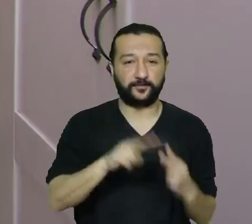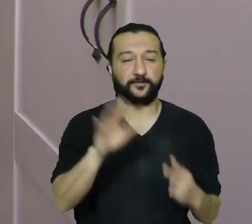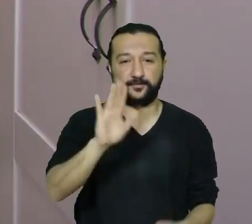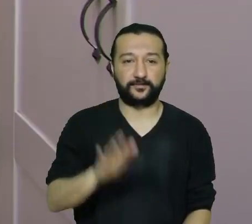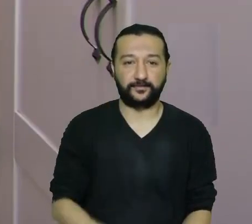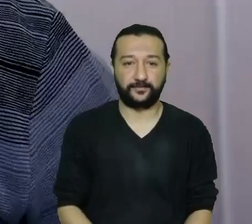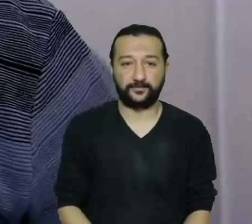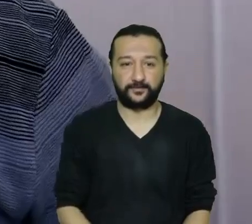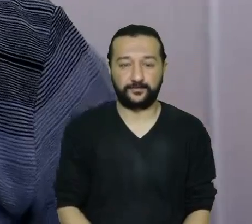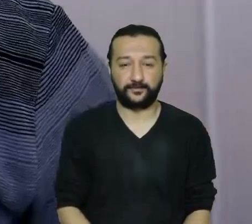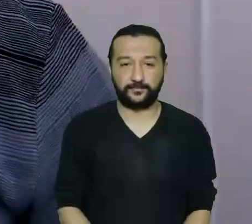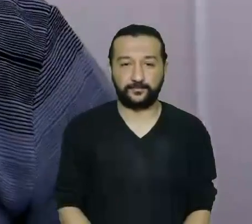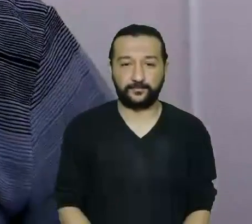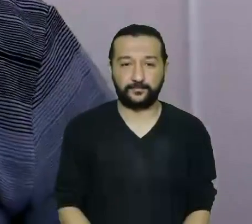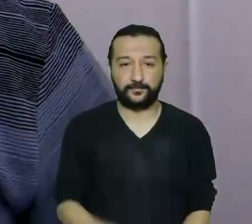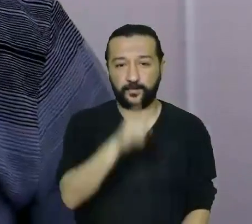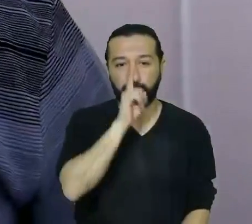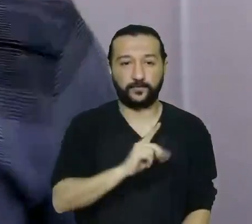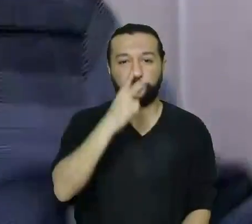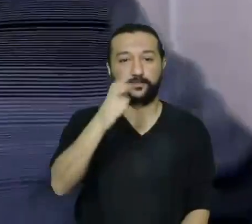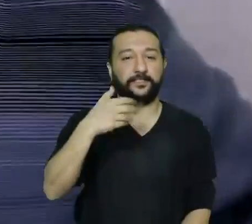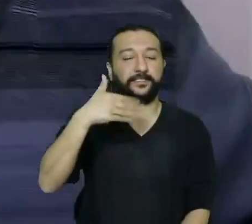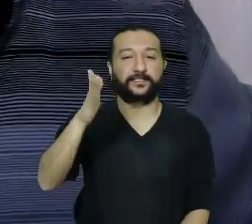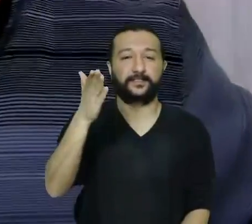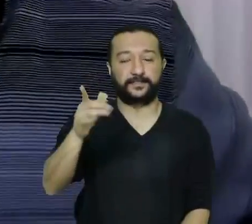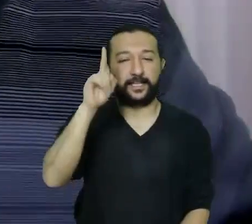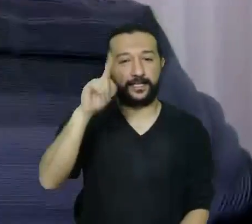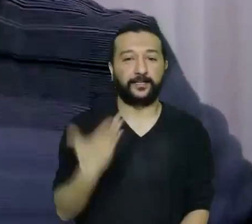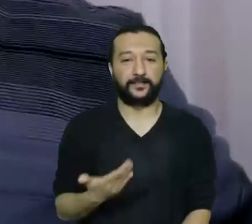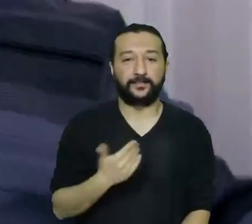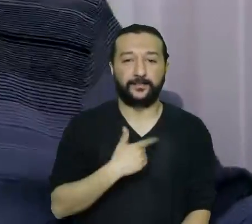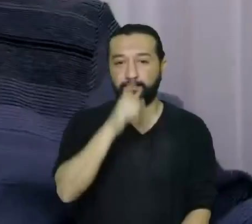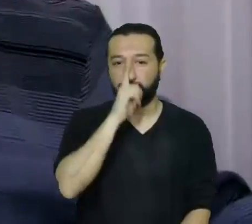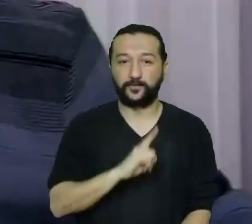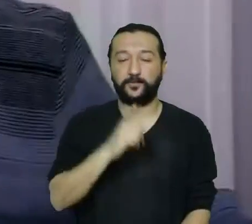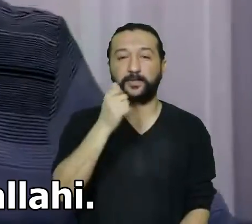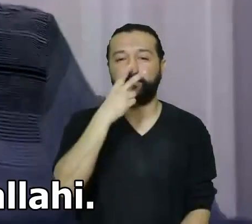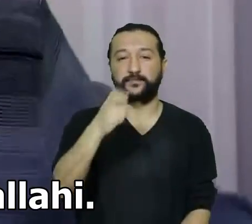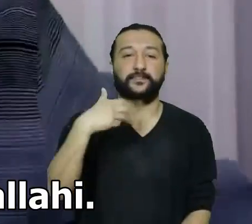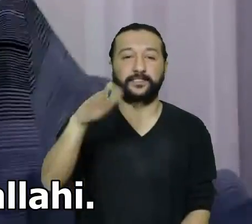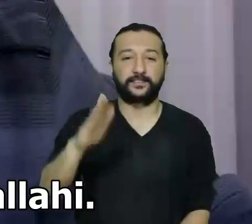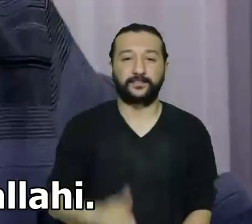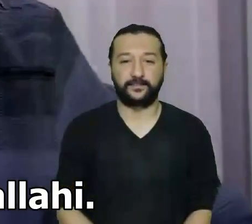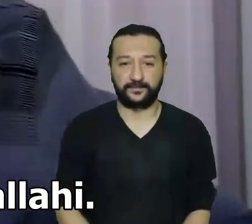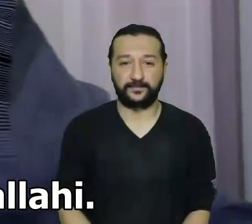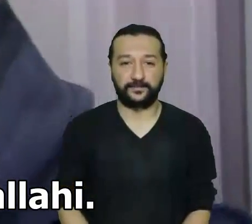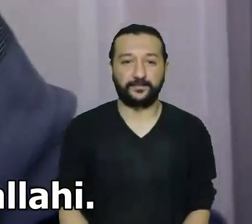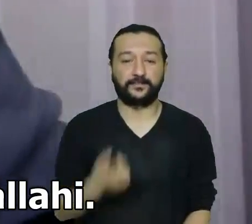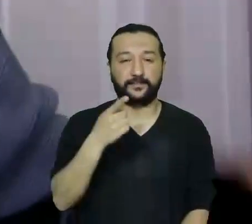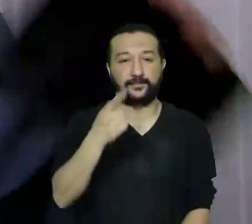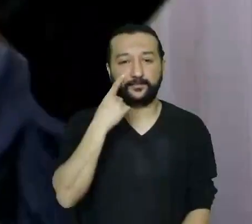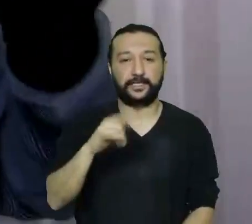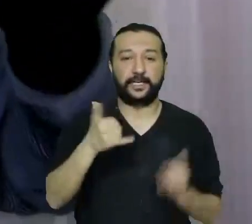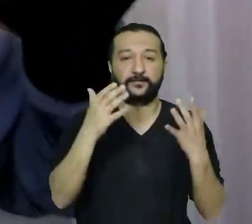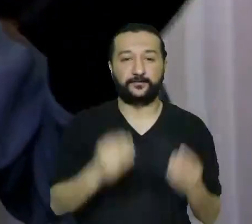zaman. 100 liram gitti. Allah'ım. 100 liram gitti. Allah'ım acizliyor